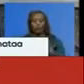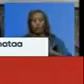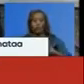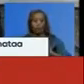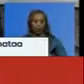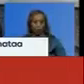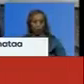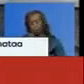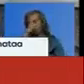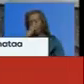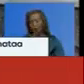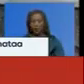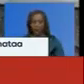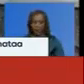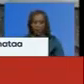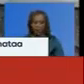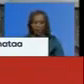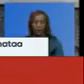እንዳሉም እናምናለን።